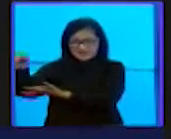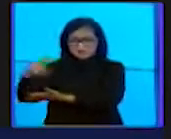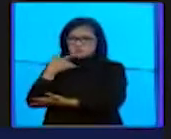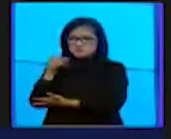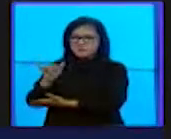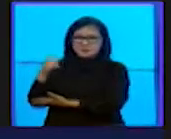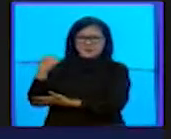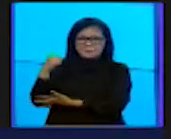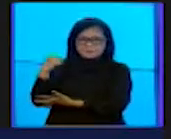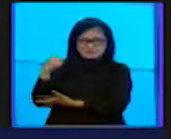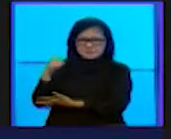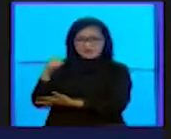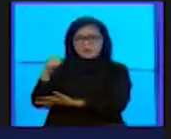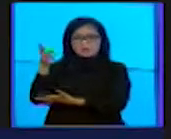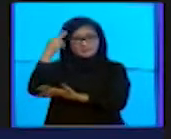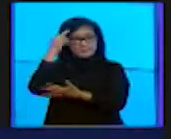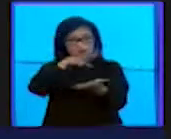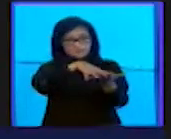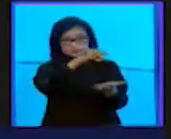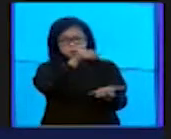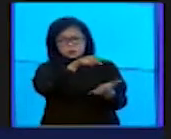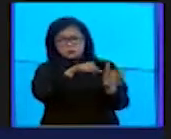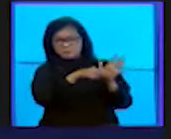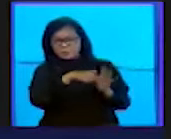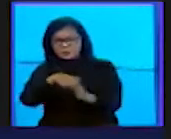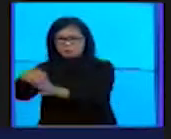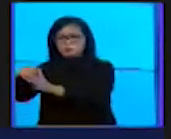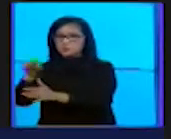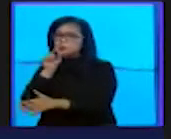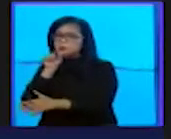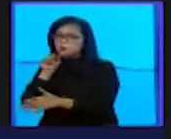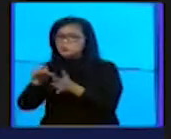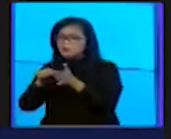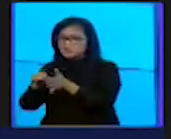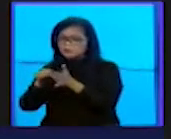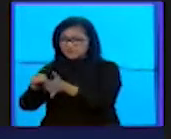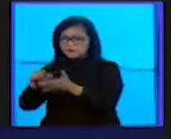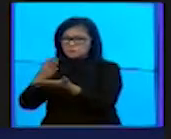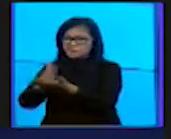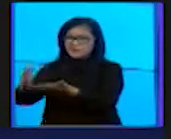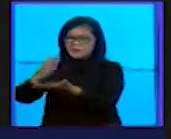mengambil alih tanggung jawab untuk penyelenggaraan penanggulangan bencana. Nah, sejauh ini